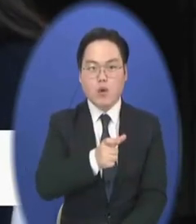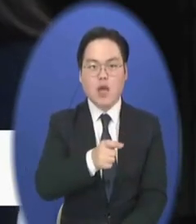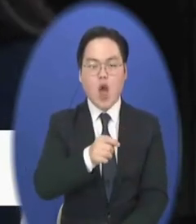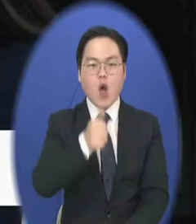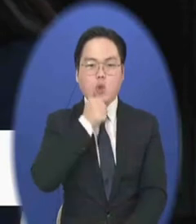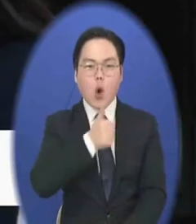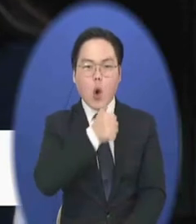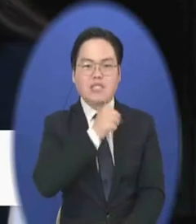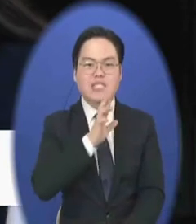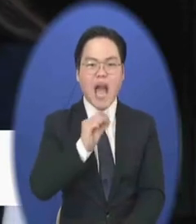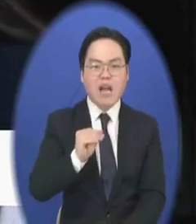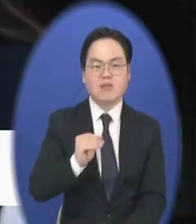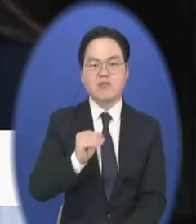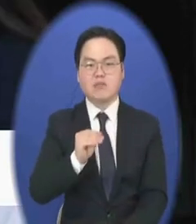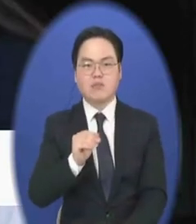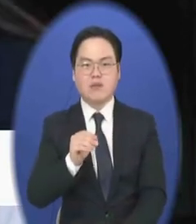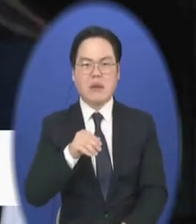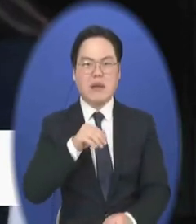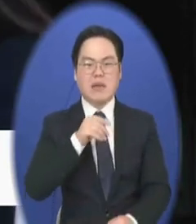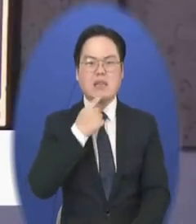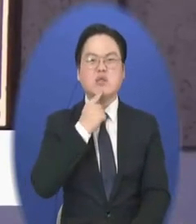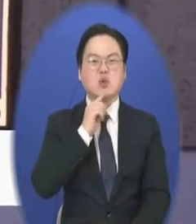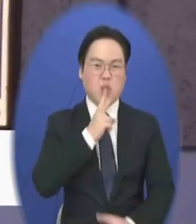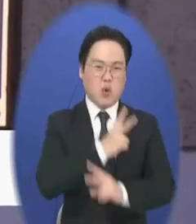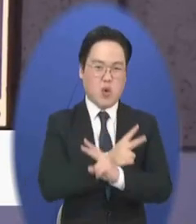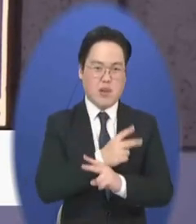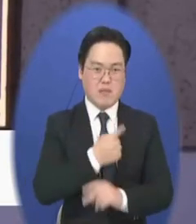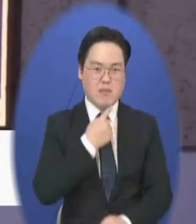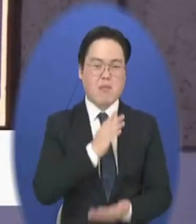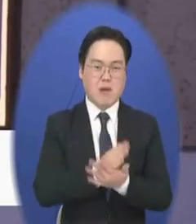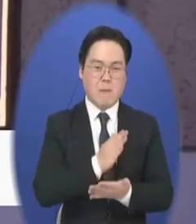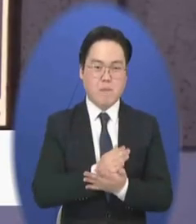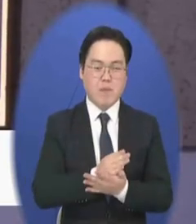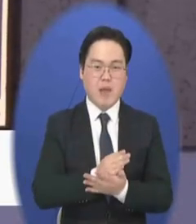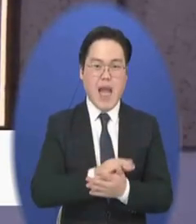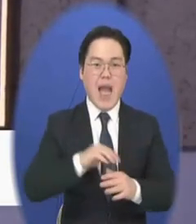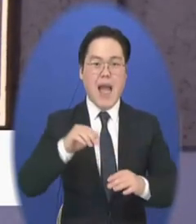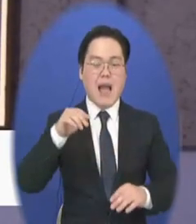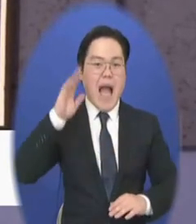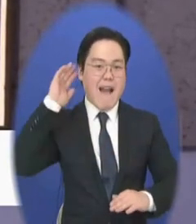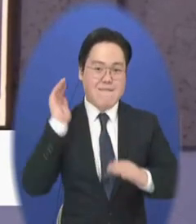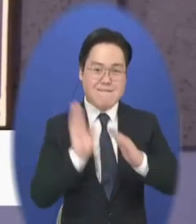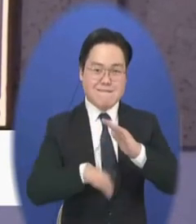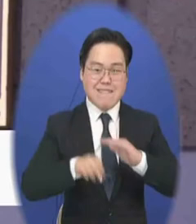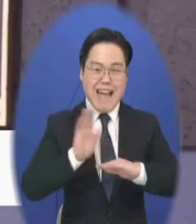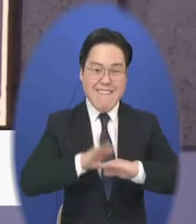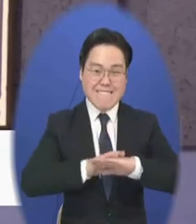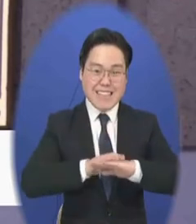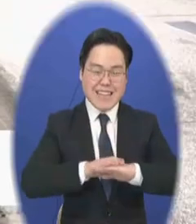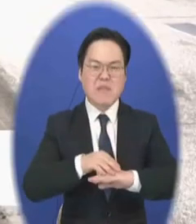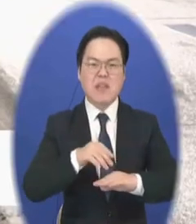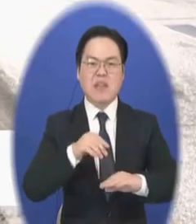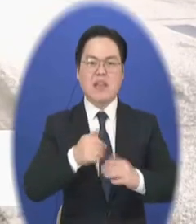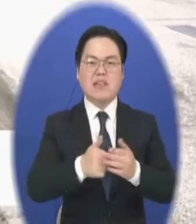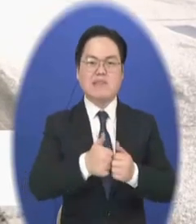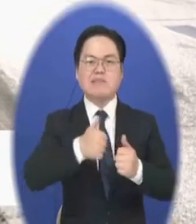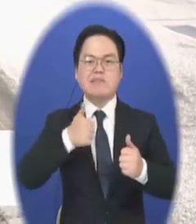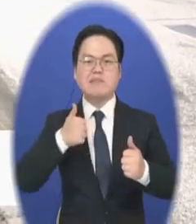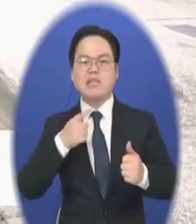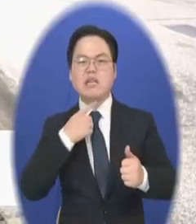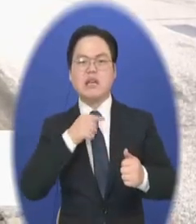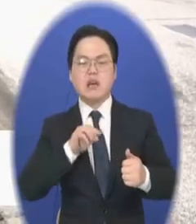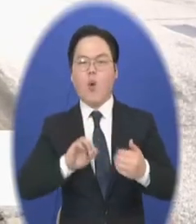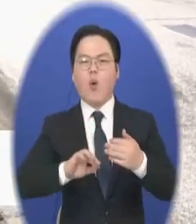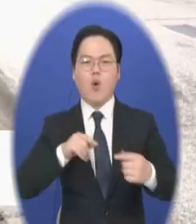энэ одоо боломжийг нь баталгаажуулсан ийм хууль байх учиртай. Улс орныг авилга гэмт хэрэг хүн суртал гээд хойшин татах гэсэн бүхнээ сэргийлж тусгаар тогтнол